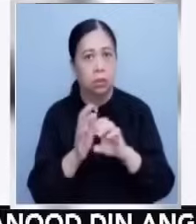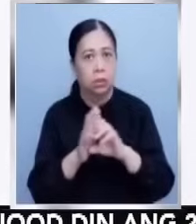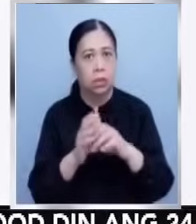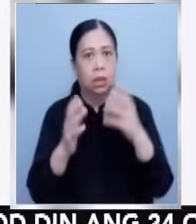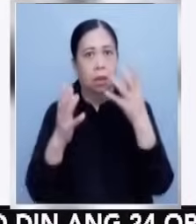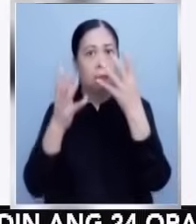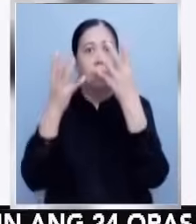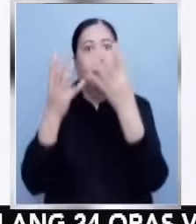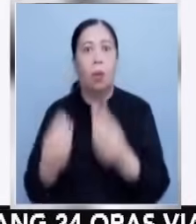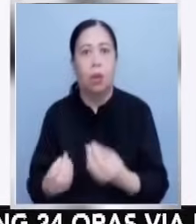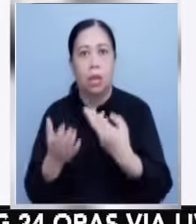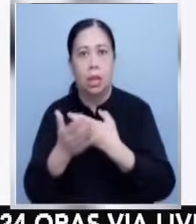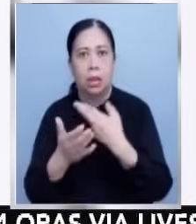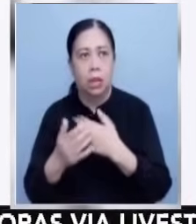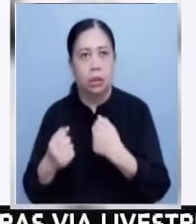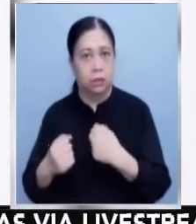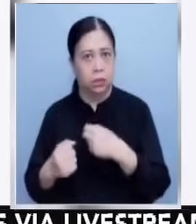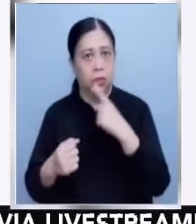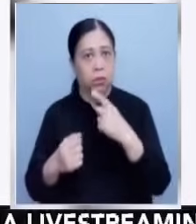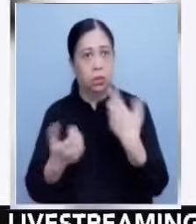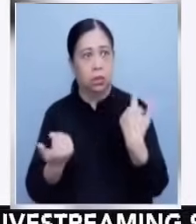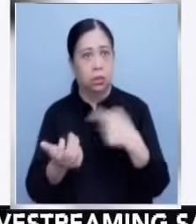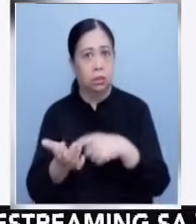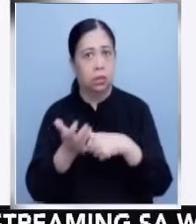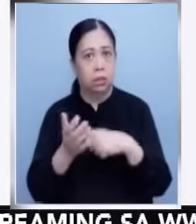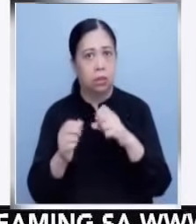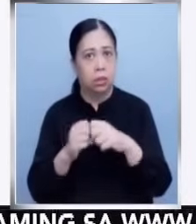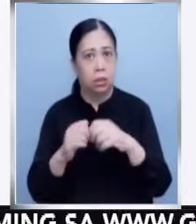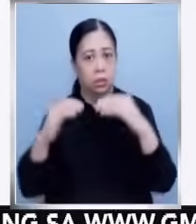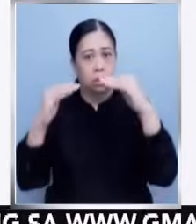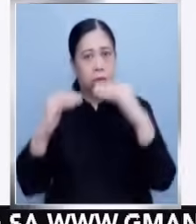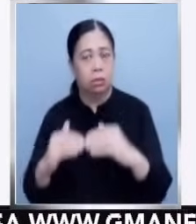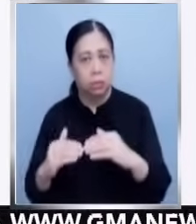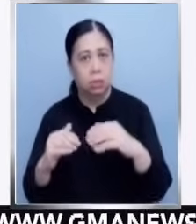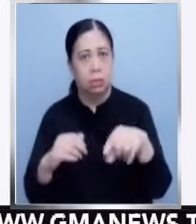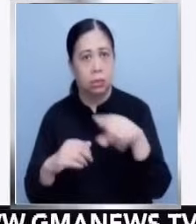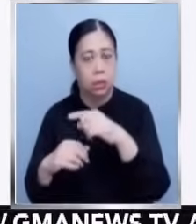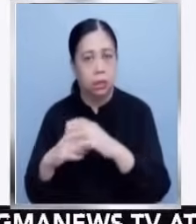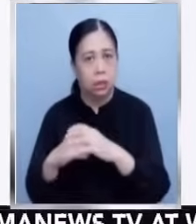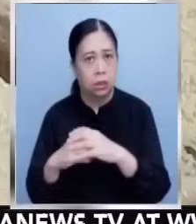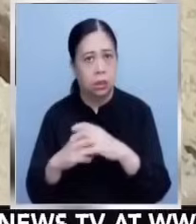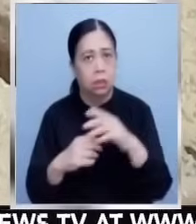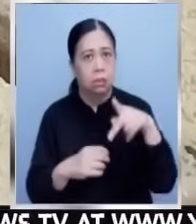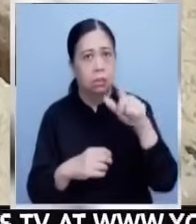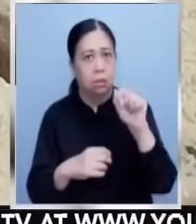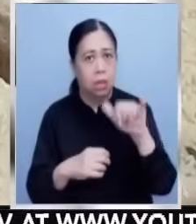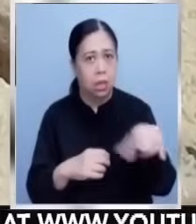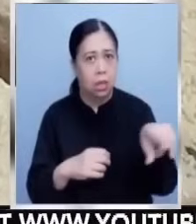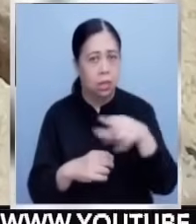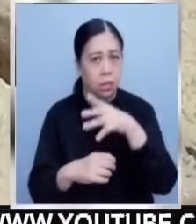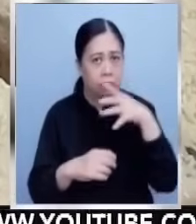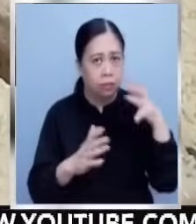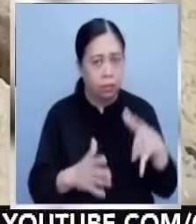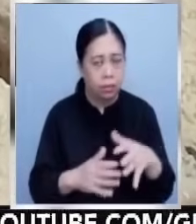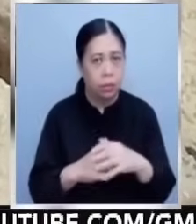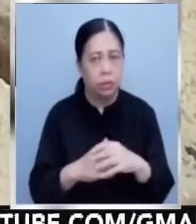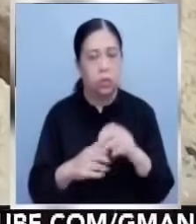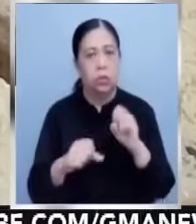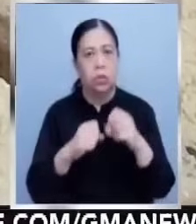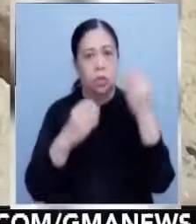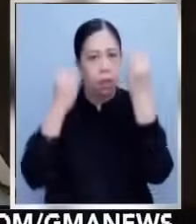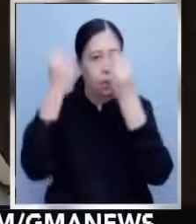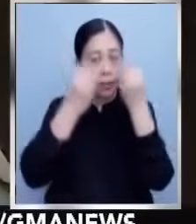palengke. Talagang obligadong ibaba yung pagbili ng palay sa mga sasaka. No? Para di raw magkalituhan